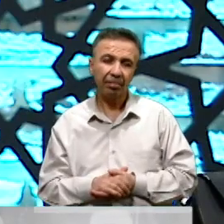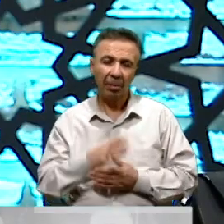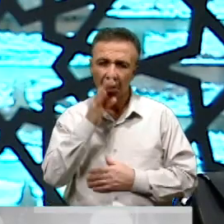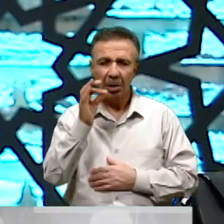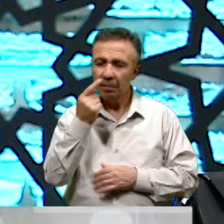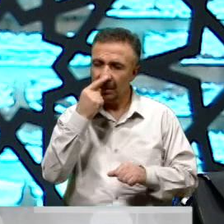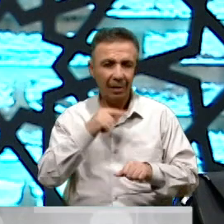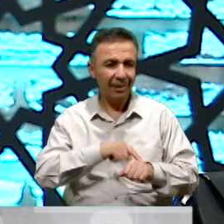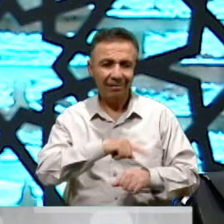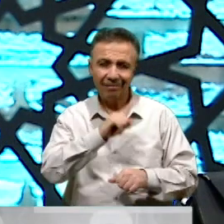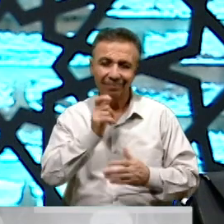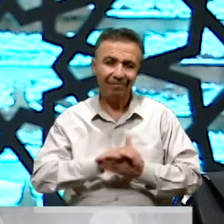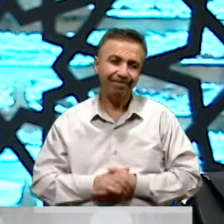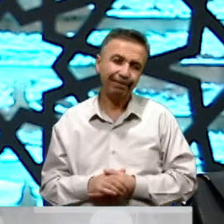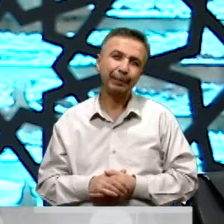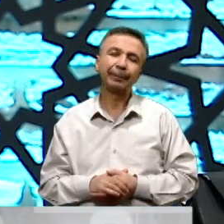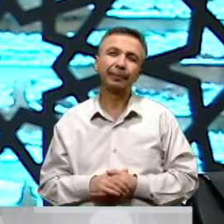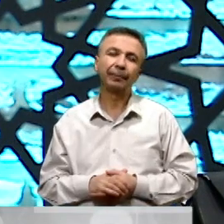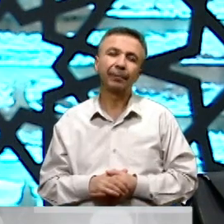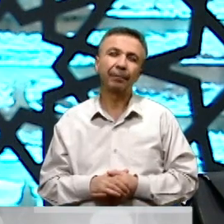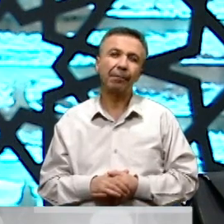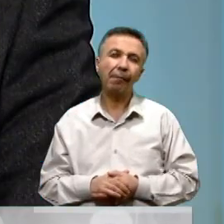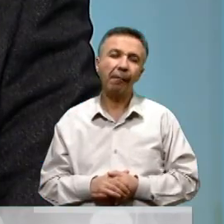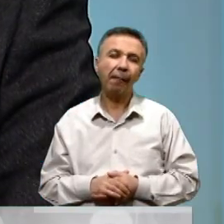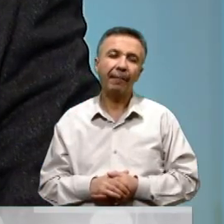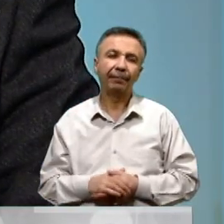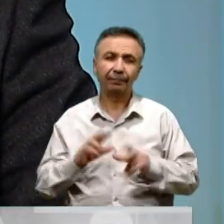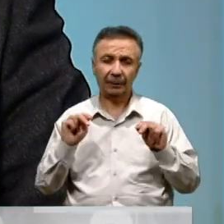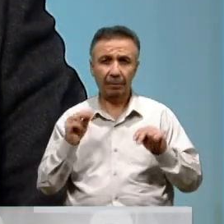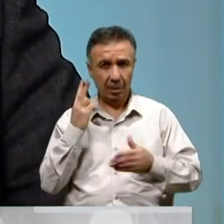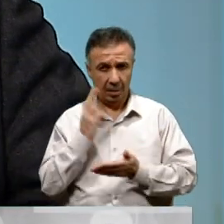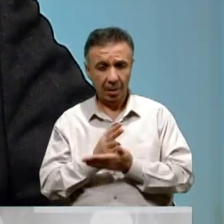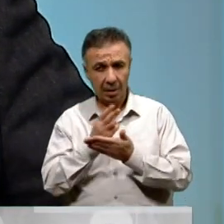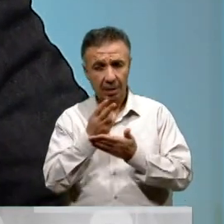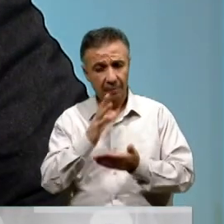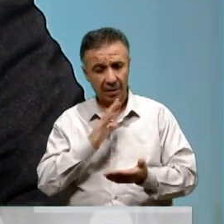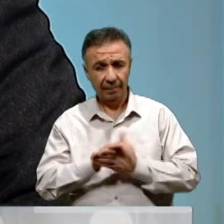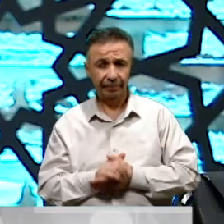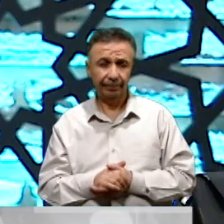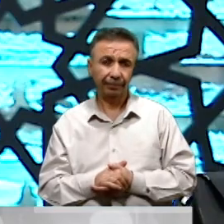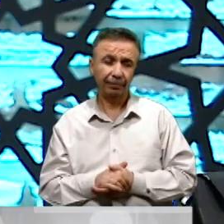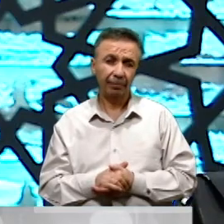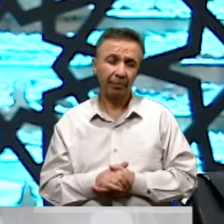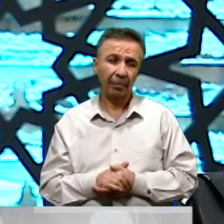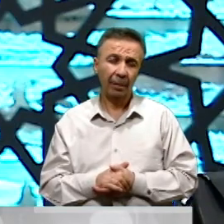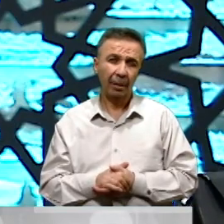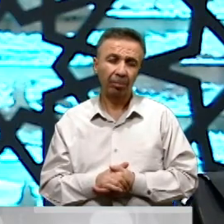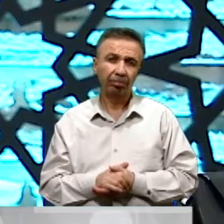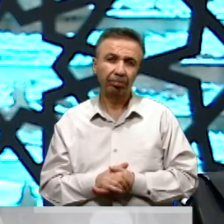sözüne itibar ederiz? Bu kadar bir netlik var yani. Netlik var ve %95'in üzerinde bir birliktelik